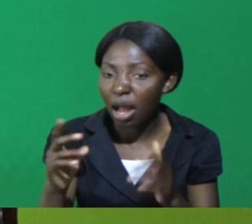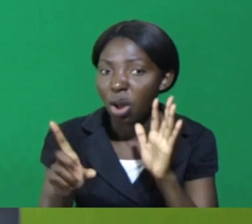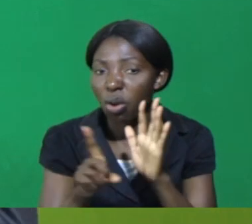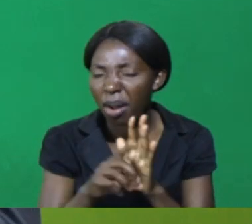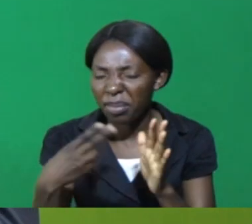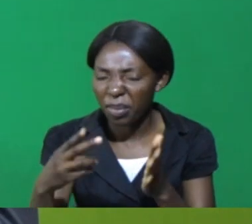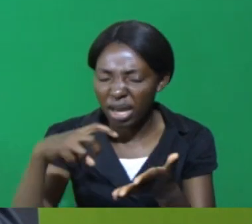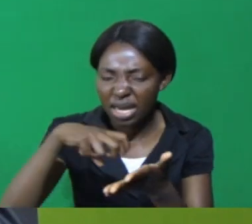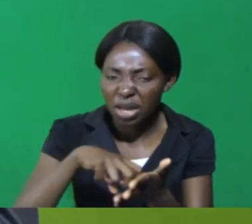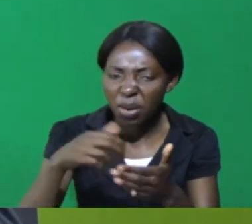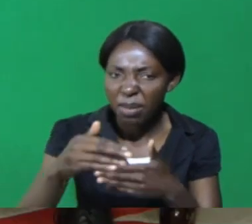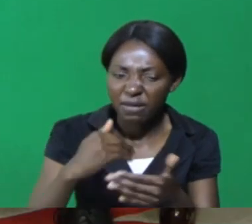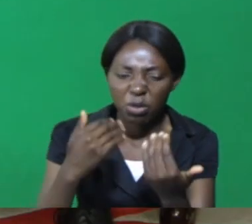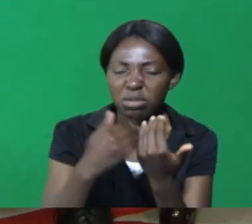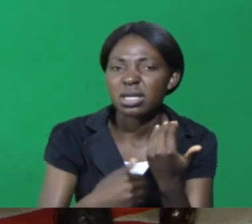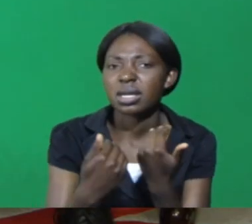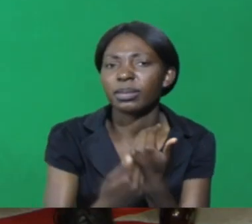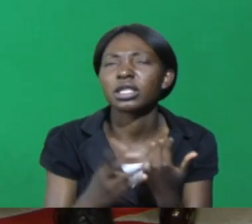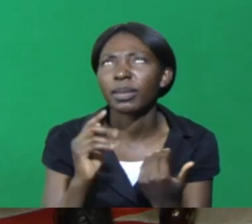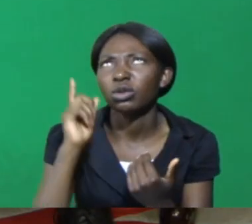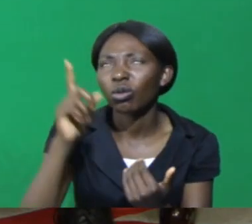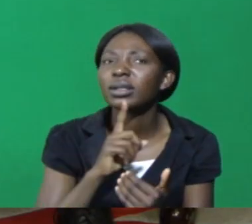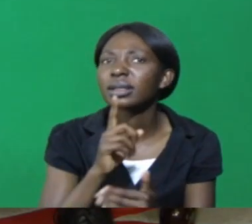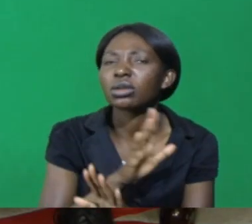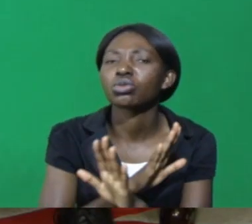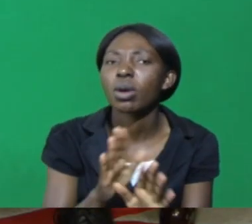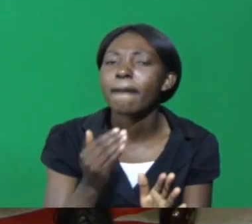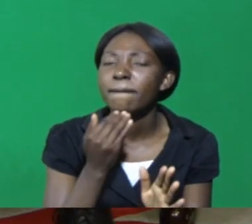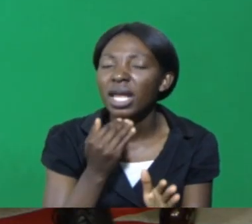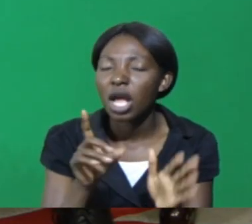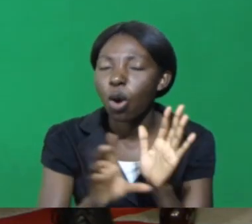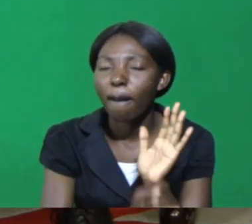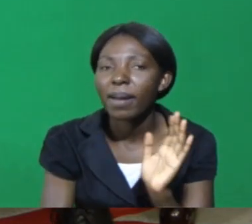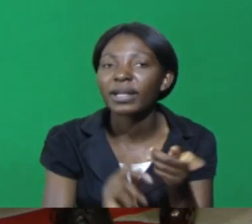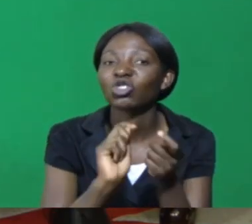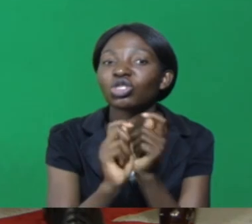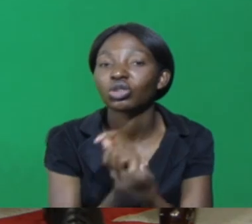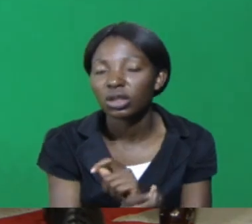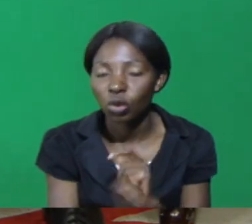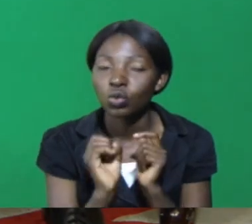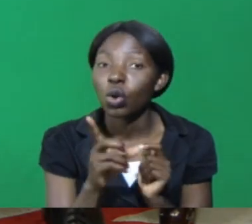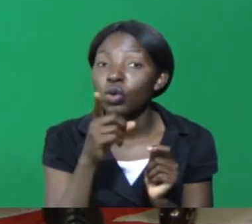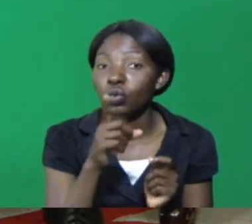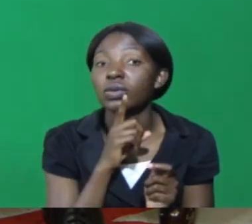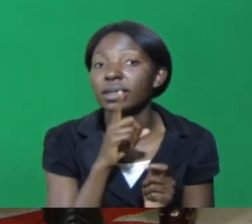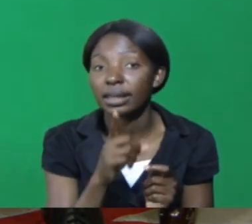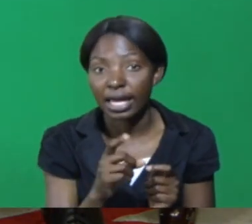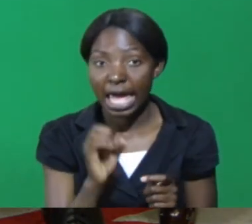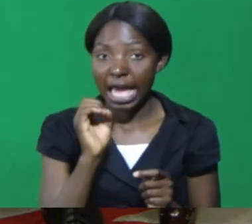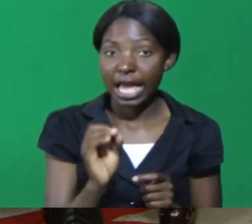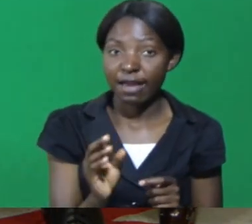izvo zvichirambidzwa mubhaibheri, yes. Saka zveshuwa mitemo yakaita sei yakachinjwa. Saka muri kuti kana munhu